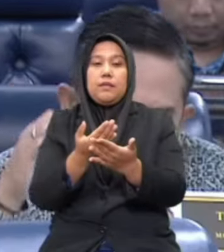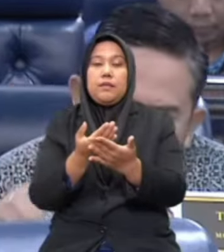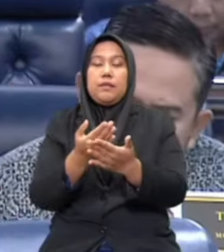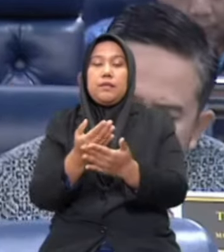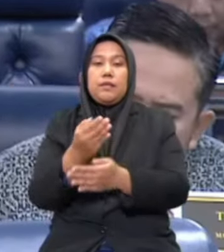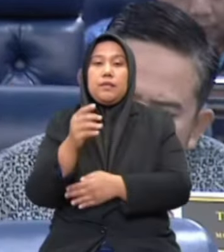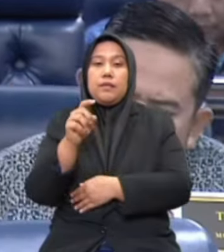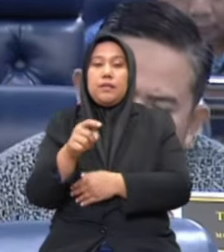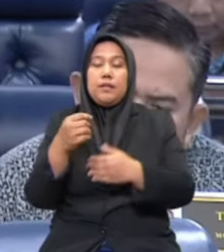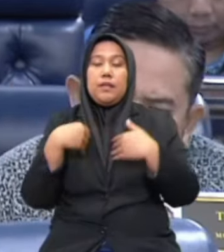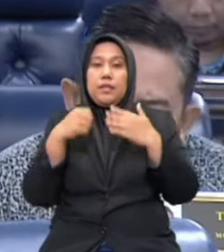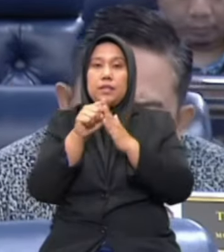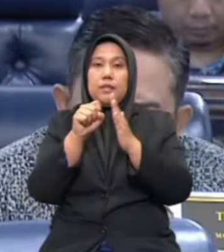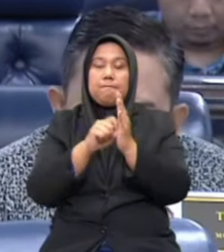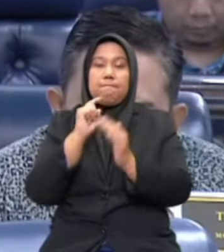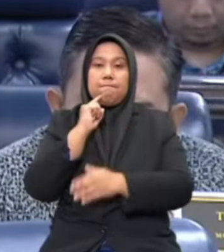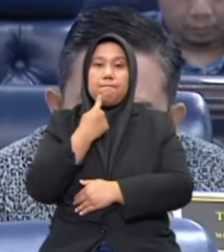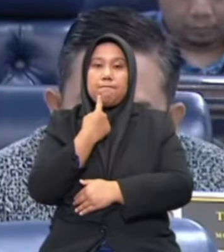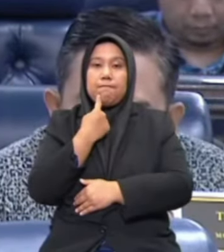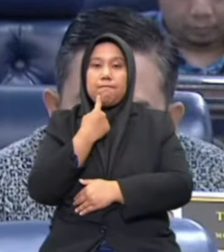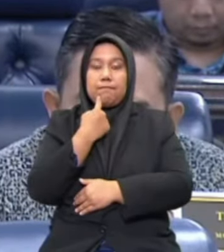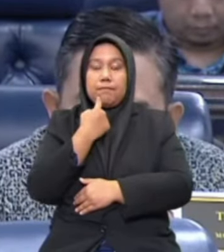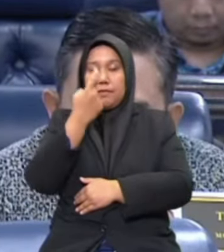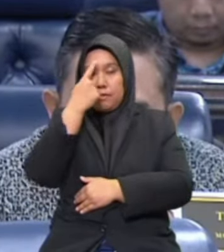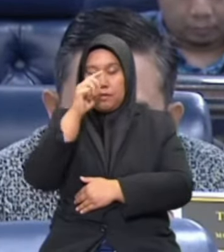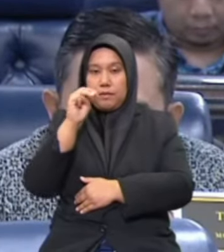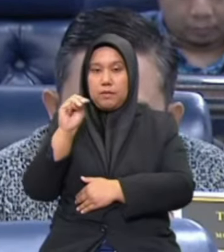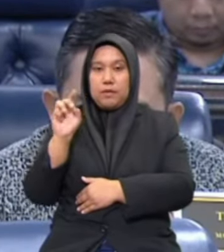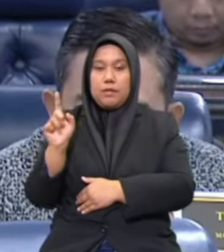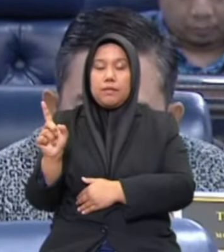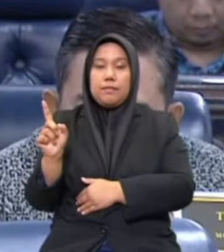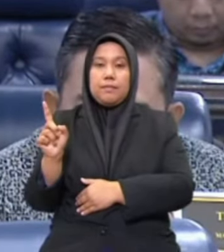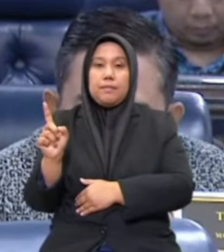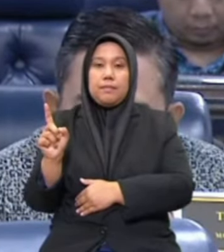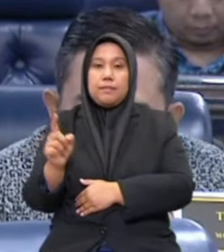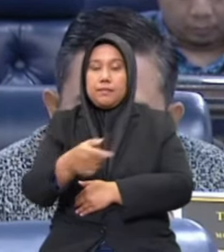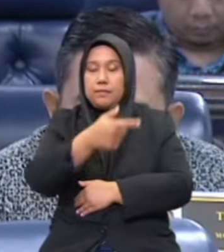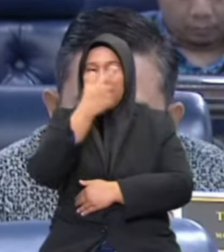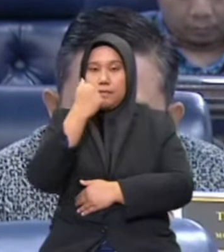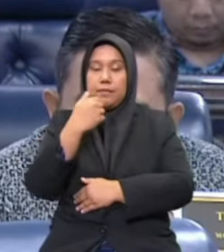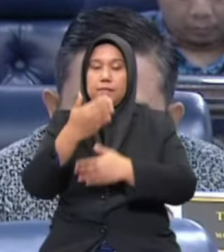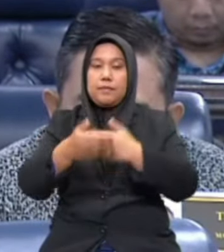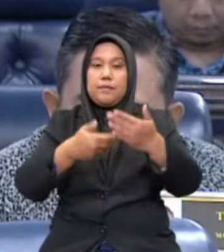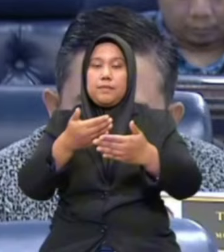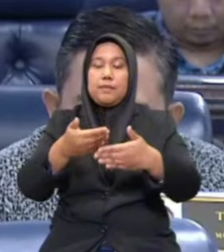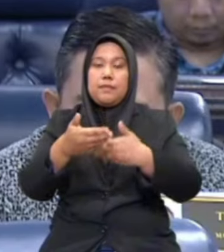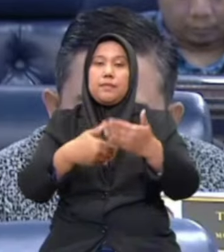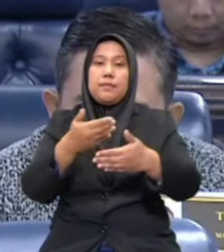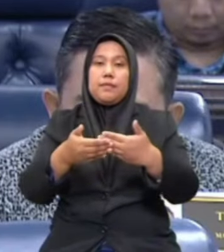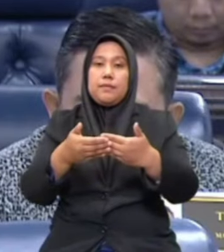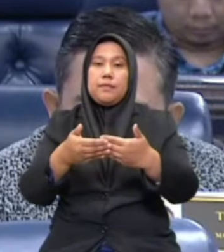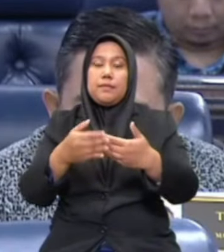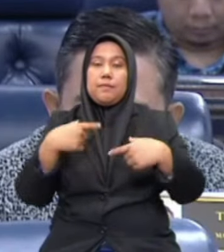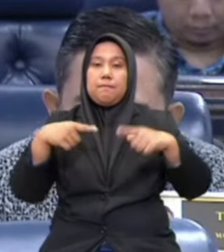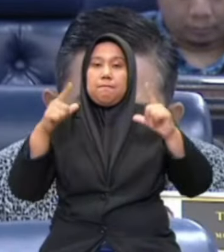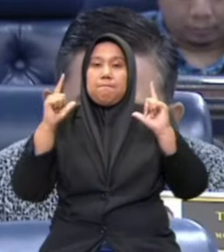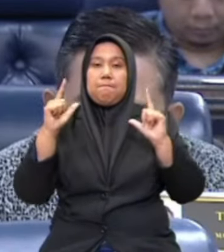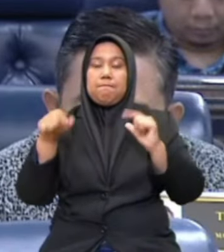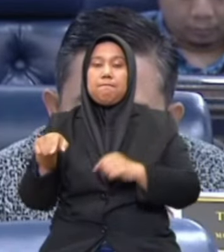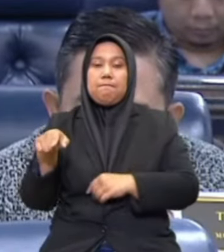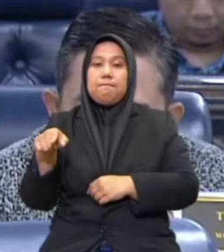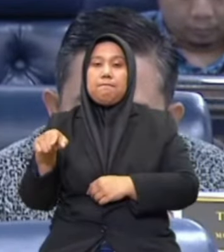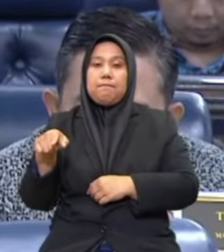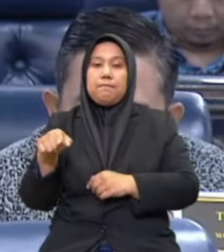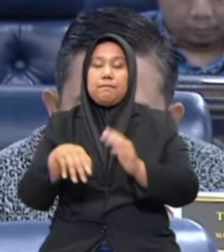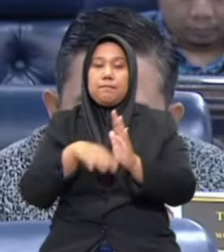lebih ketat dan bagi mereka mungkin akan menyebabkan proses ataupun kelayakan mereka lebih